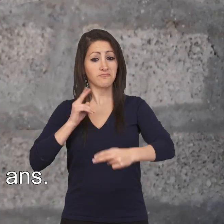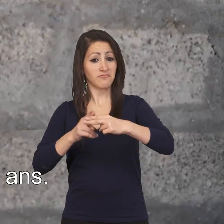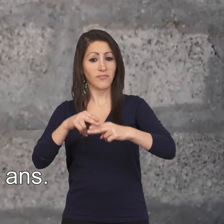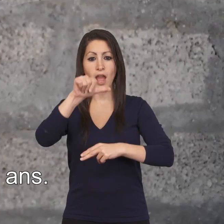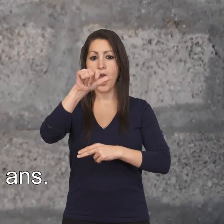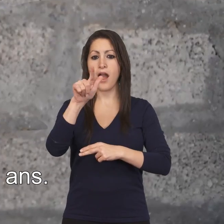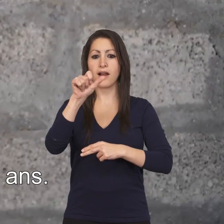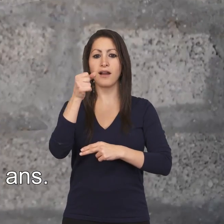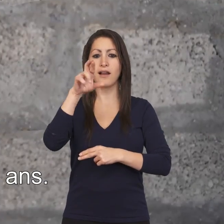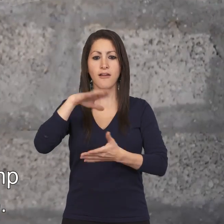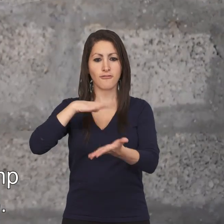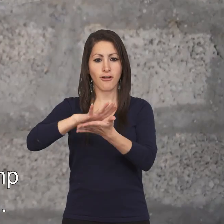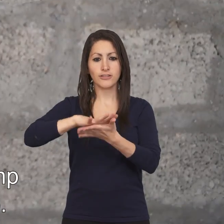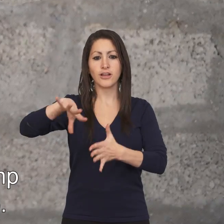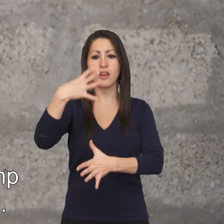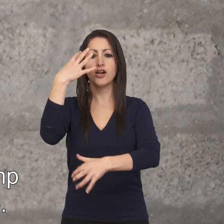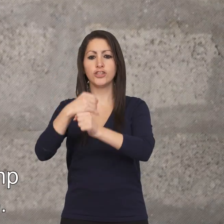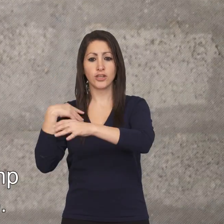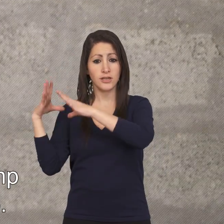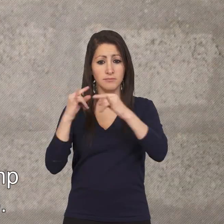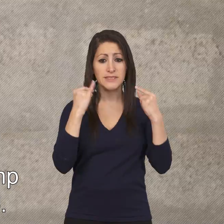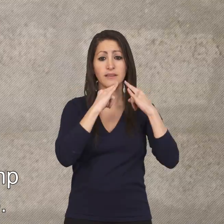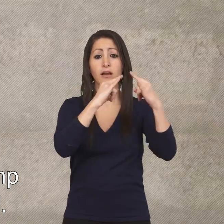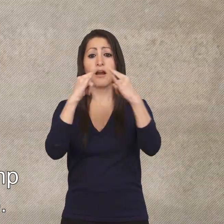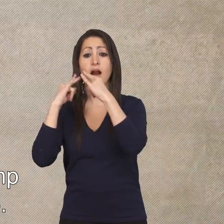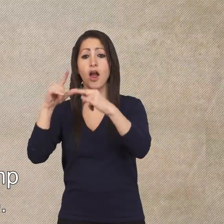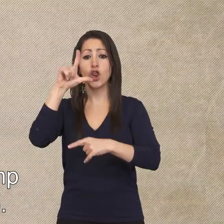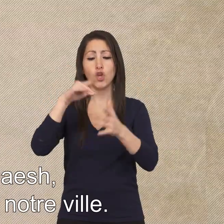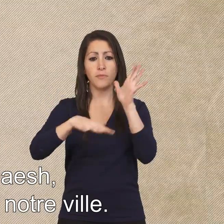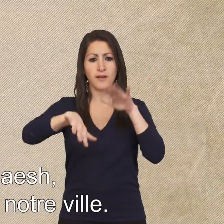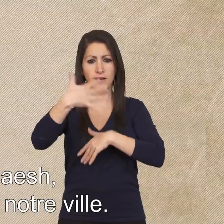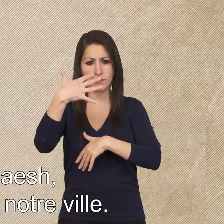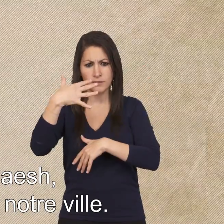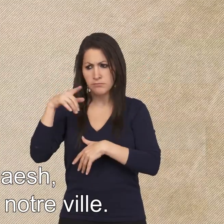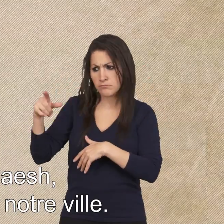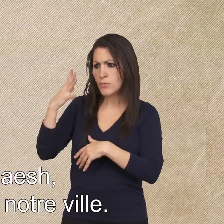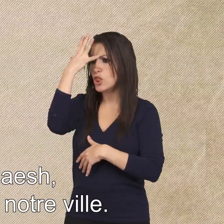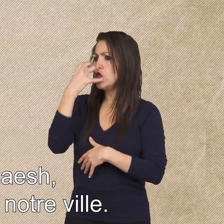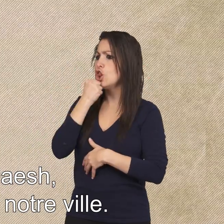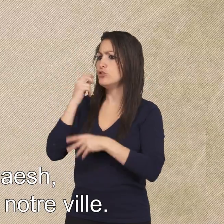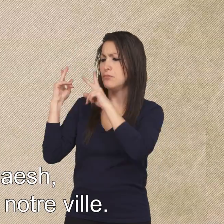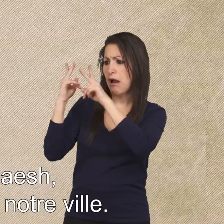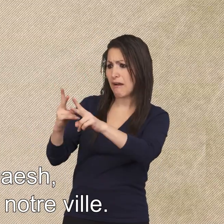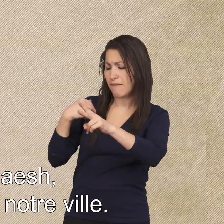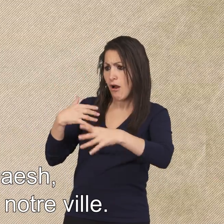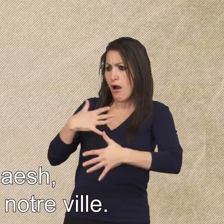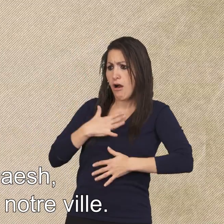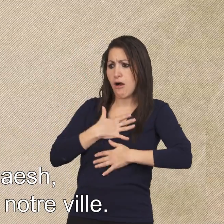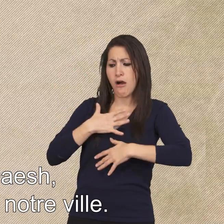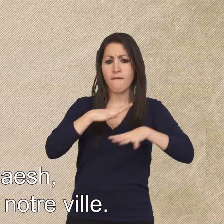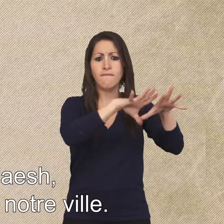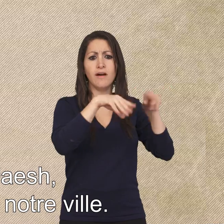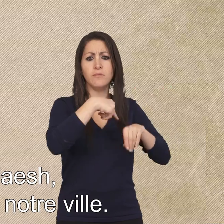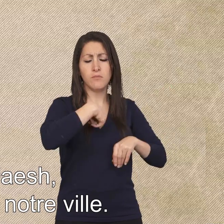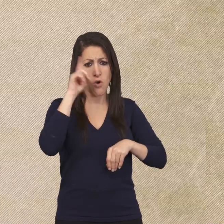Je m'appelle Agar, j'ai 14 ans. Je suis arrivée au camp de Sheran en 2015. Terrifiés par l'arrivée de Daesh, ma famille et moi avons dû fuir